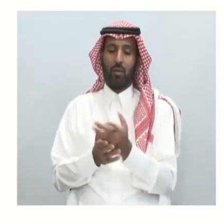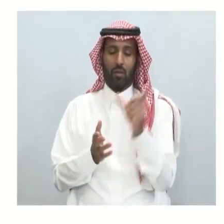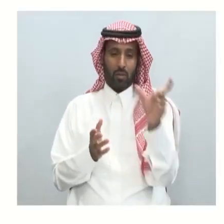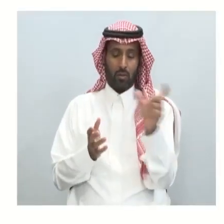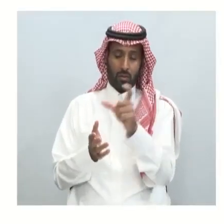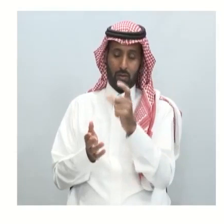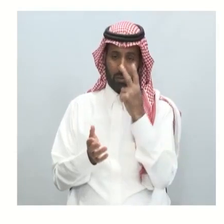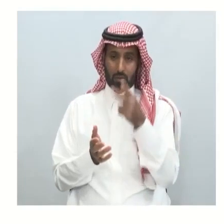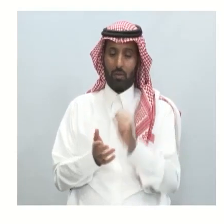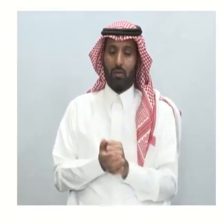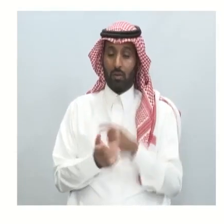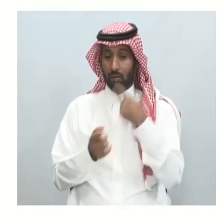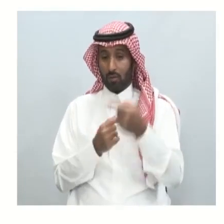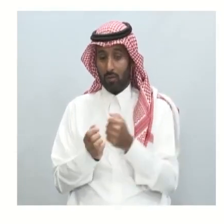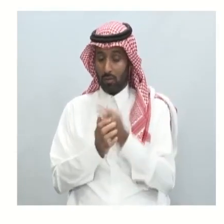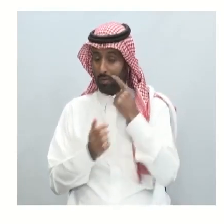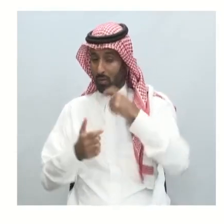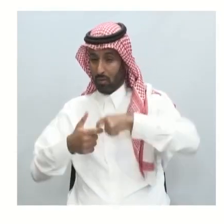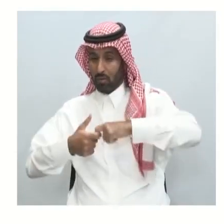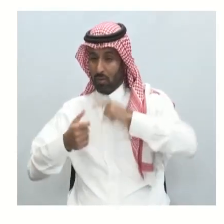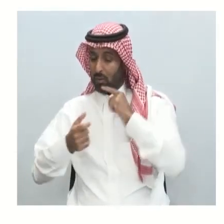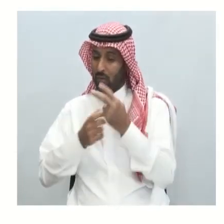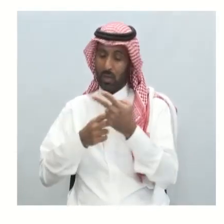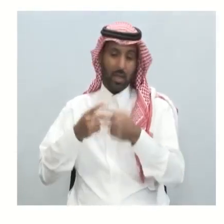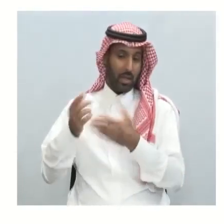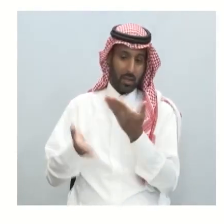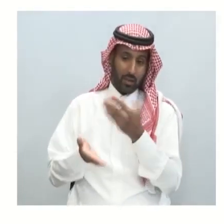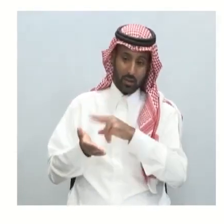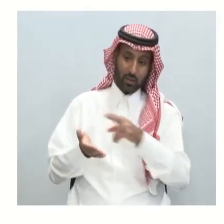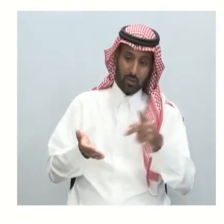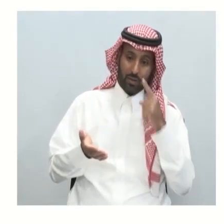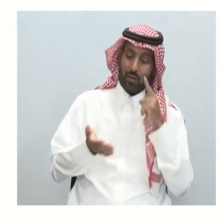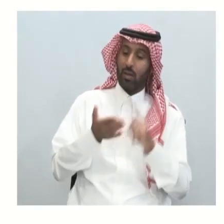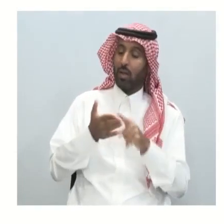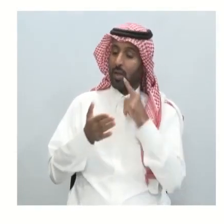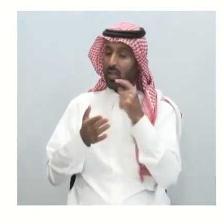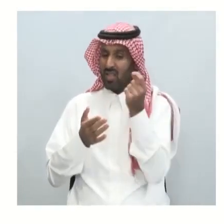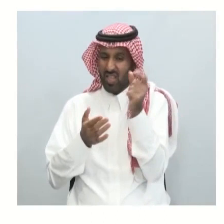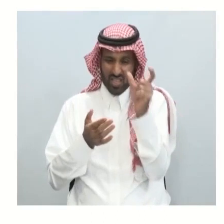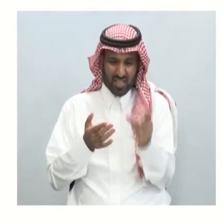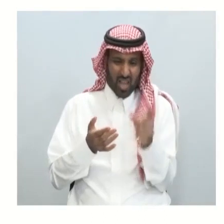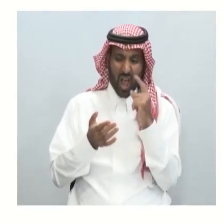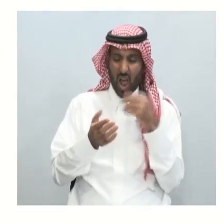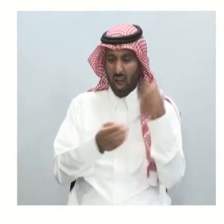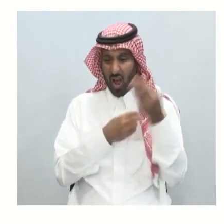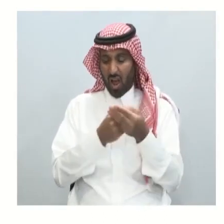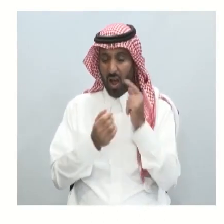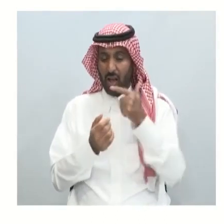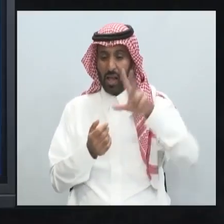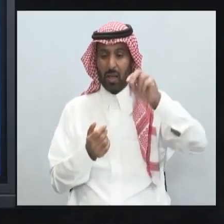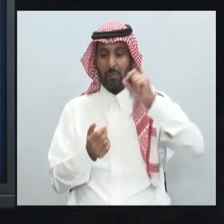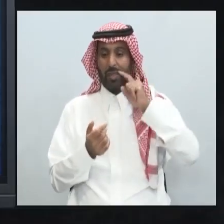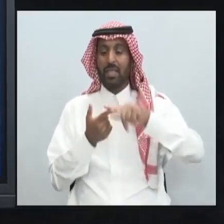اذا تكلمنا بعد ذلك عن الروابط التساهميه القطبيه تحدثنا عن القطبيه الجزيئيه لنسترجع معلوماتنا في القطبيه